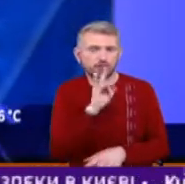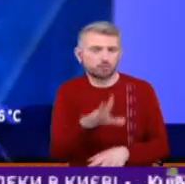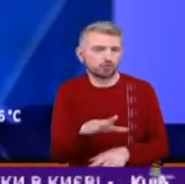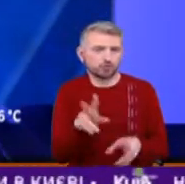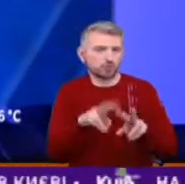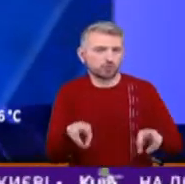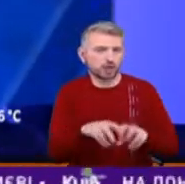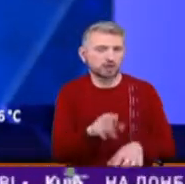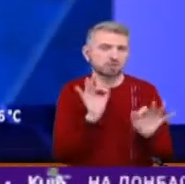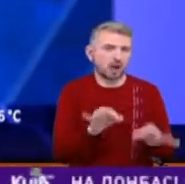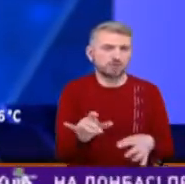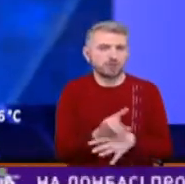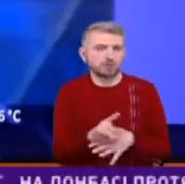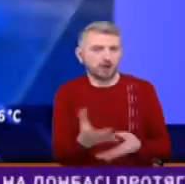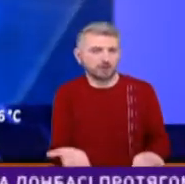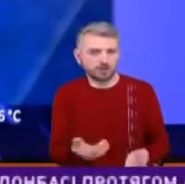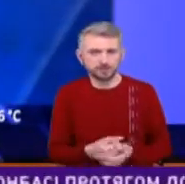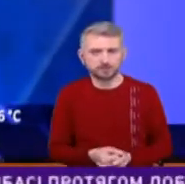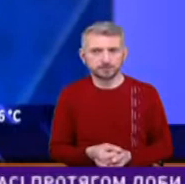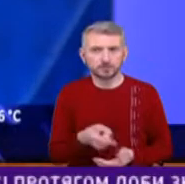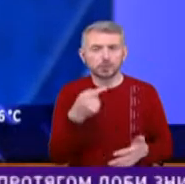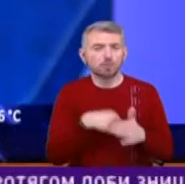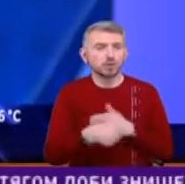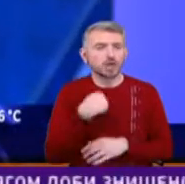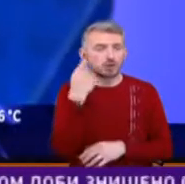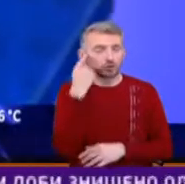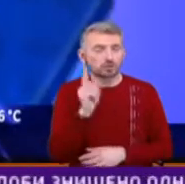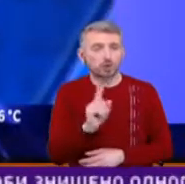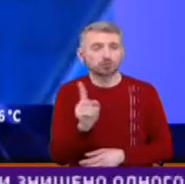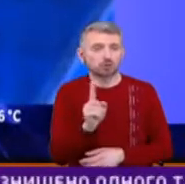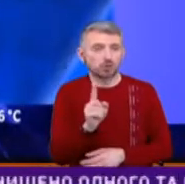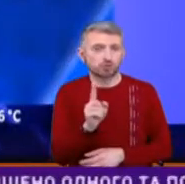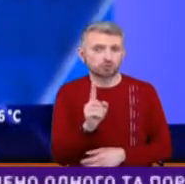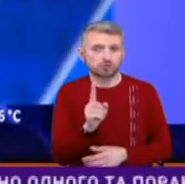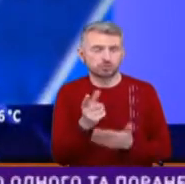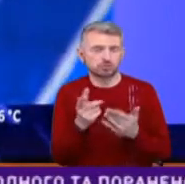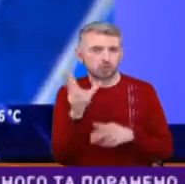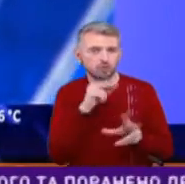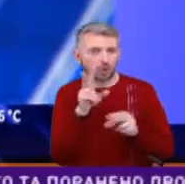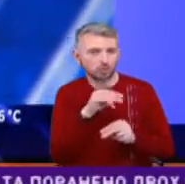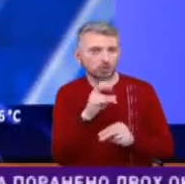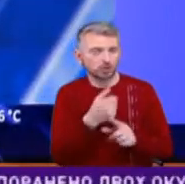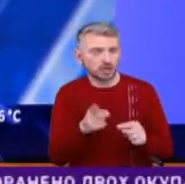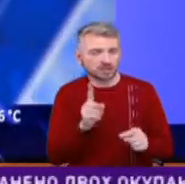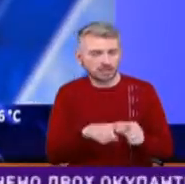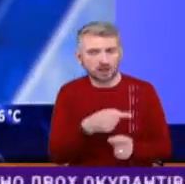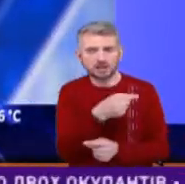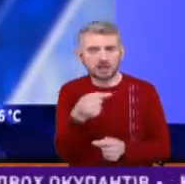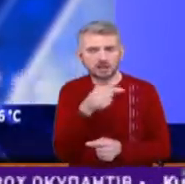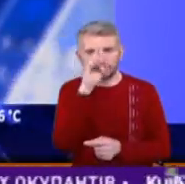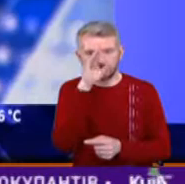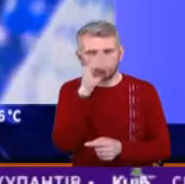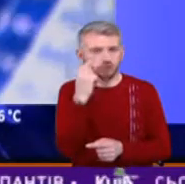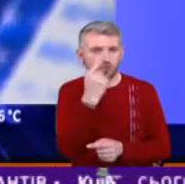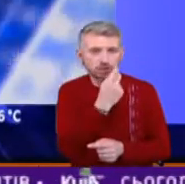особливо розбиратися, правда це чи неправда. Тому я думаю, що розрахунок саме на це, негативний імідж в